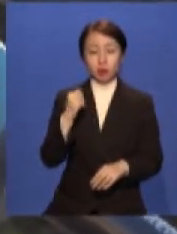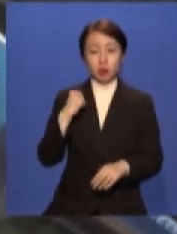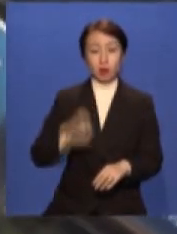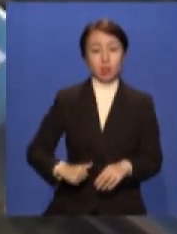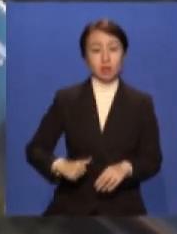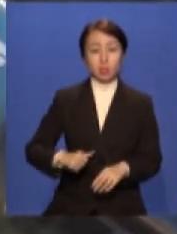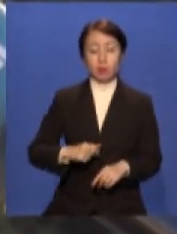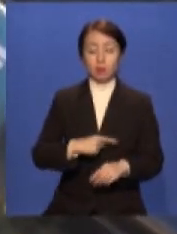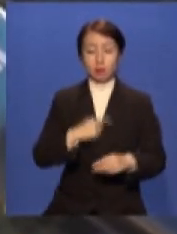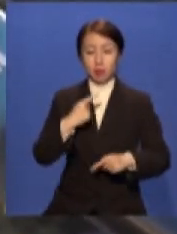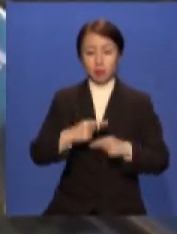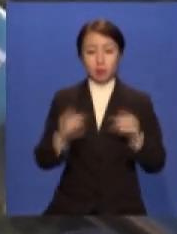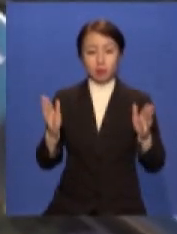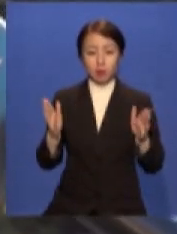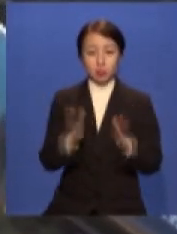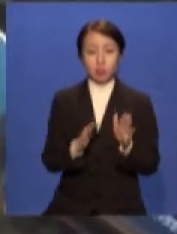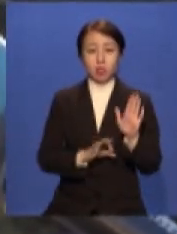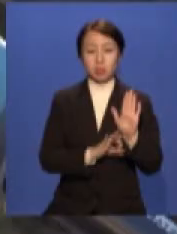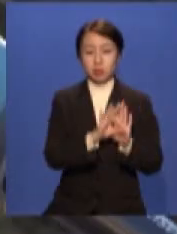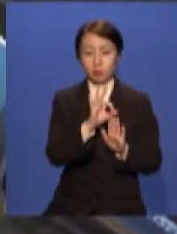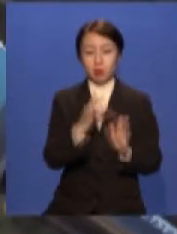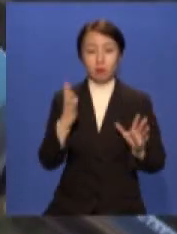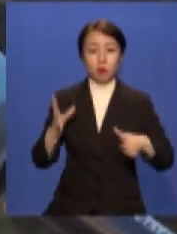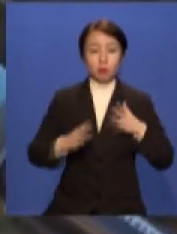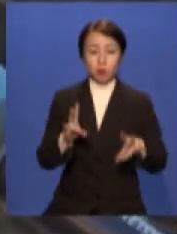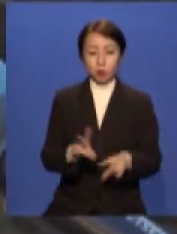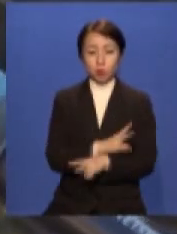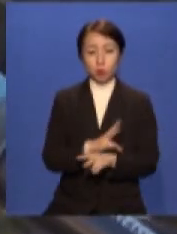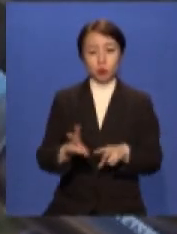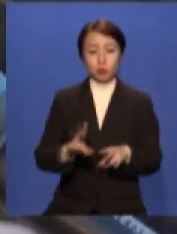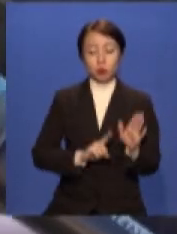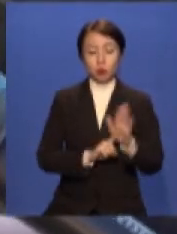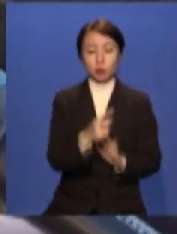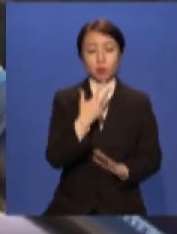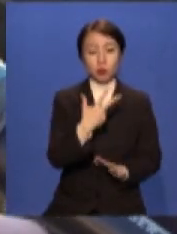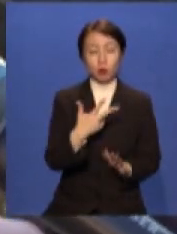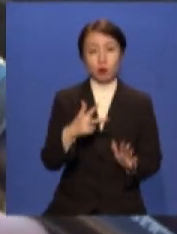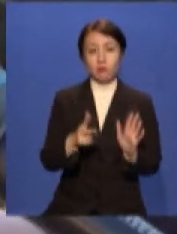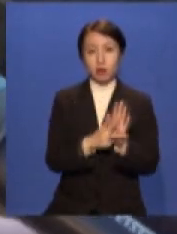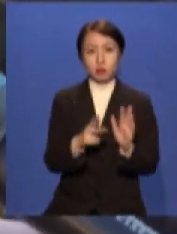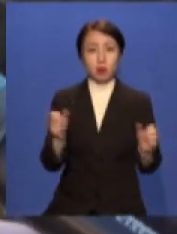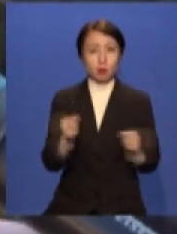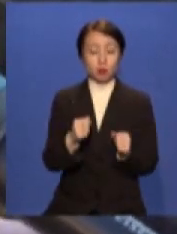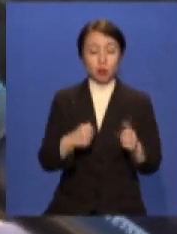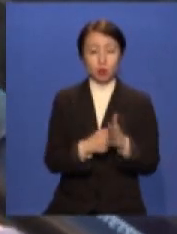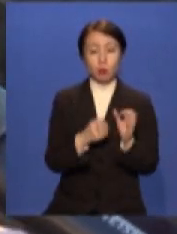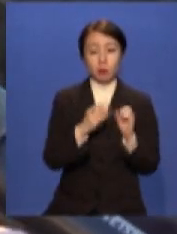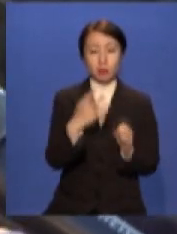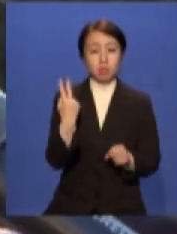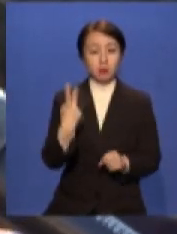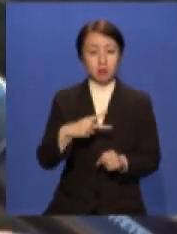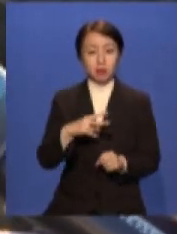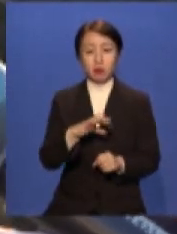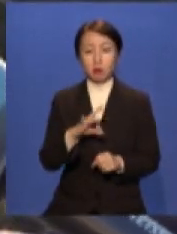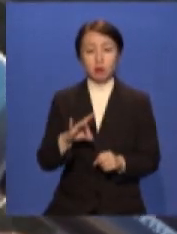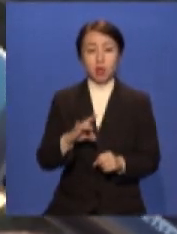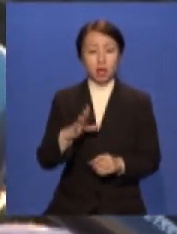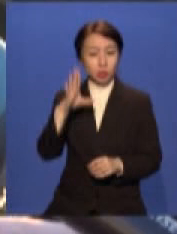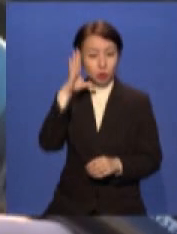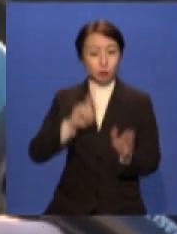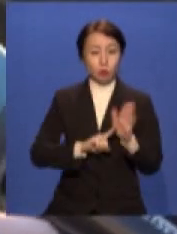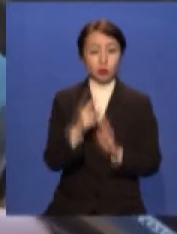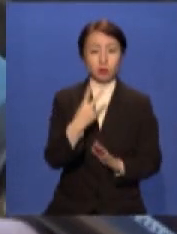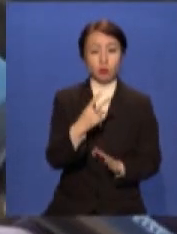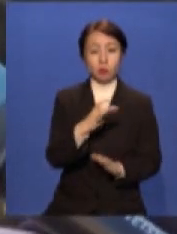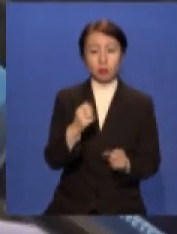ожидается постепенное понижение температуры воздуха ночью от 3-8 мороза до 15-20 мороза. Днем от